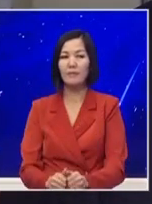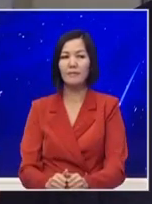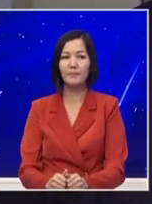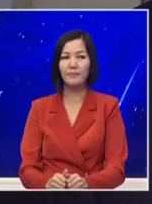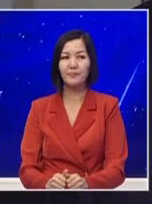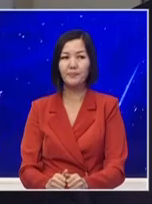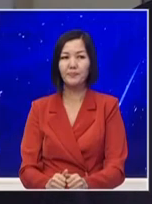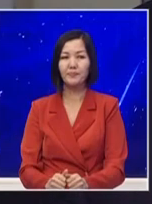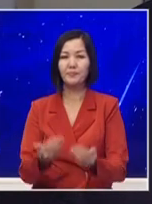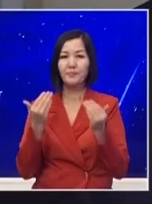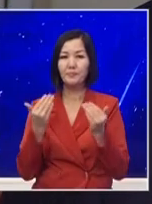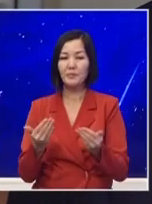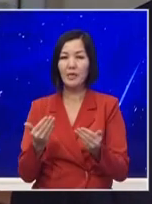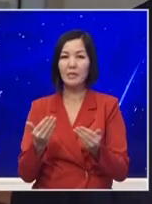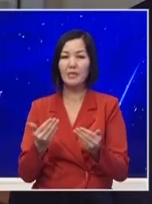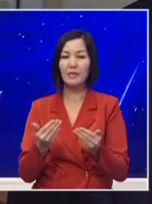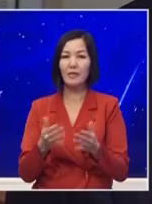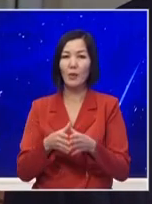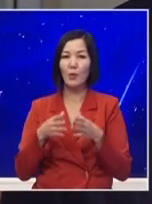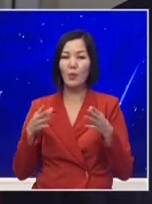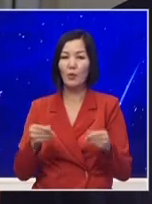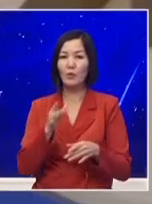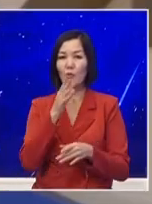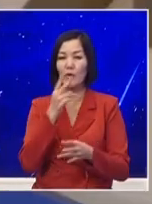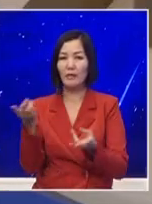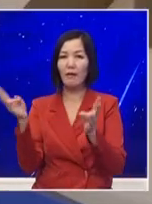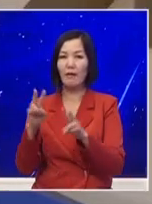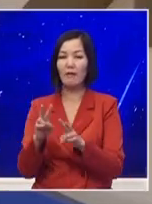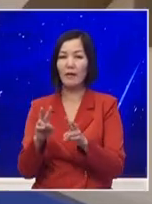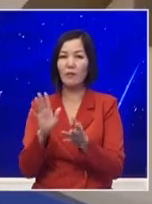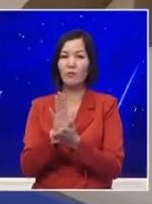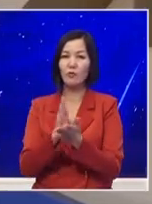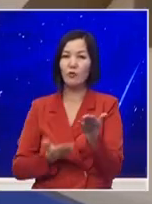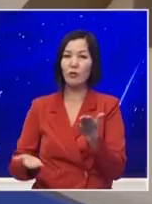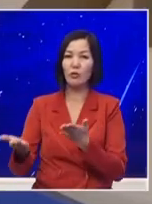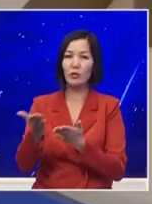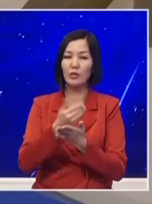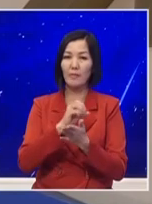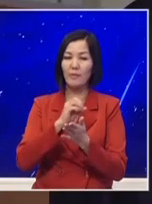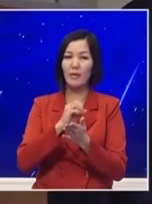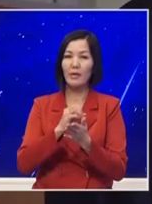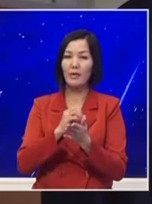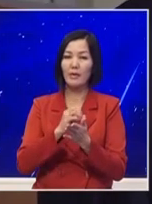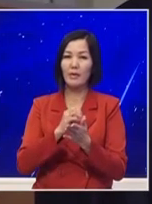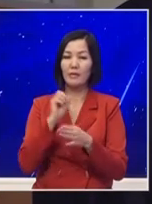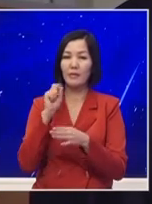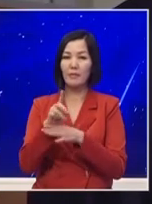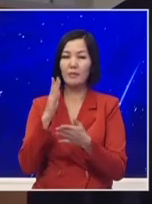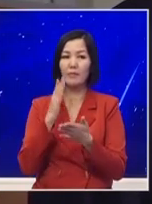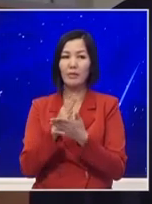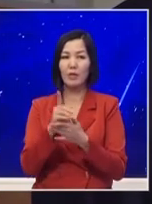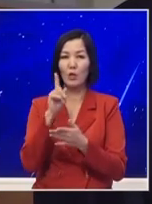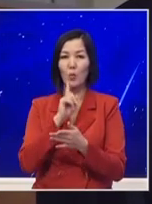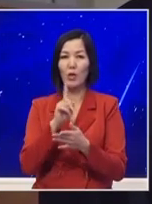оларға қазір үдемені жіберді. Көктемгі кезде қалған мусорлардың бәрін шығарып тастауға тапсырма берілді. Уақытша жер төгуге